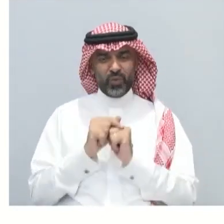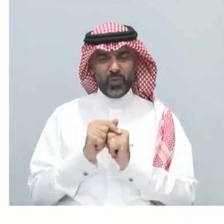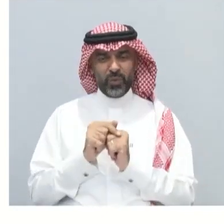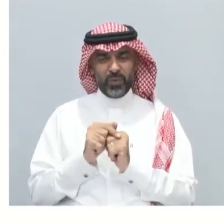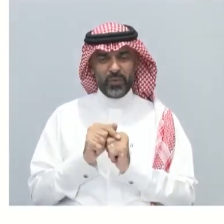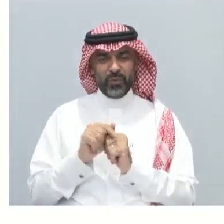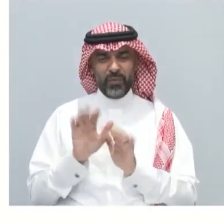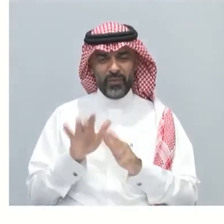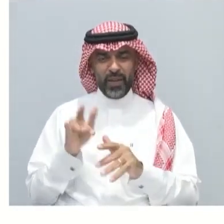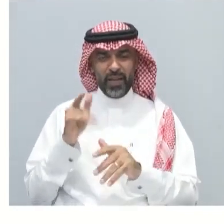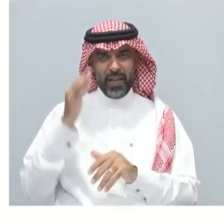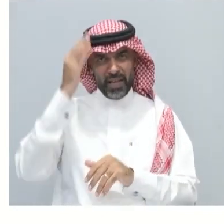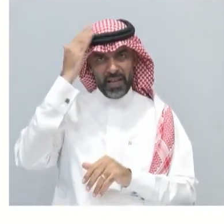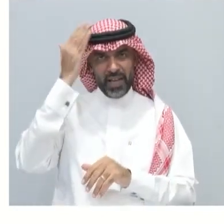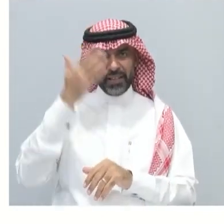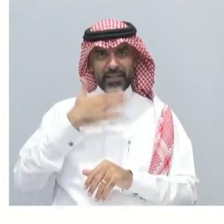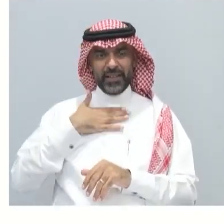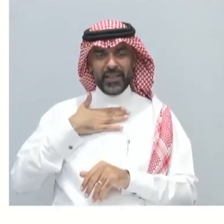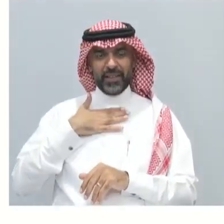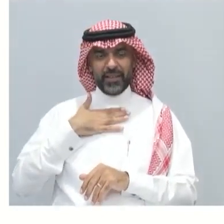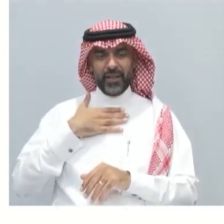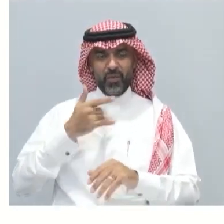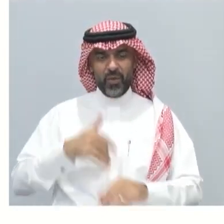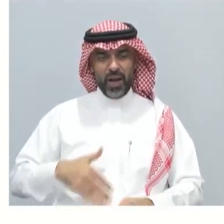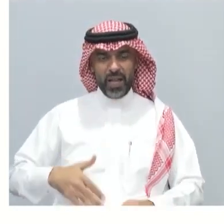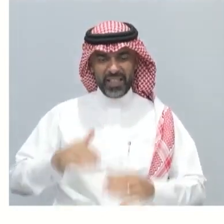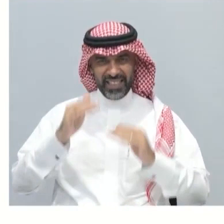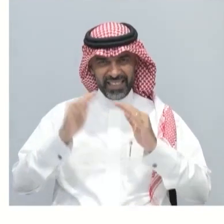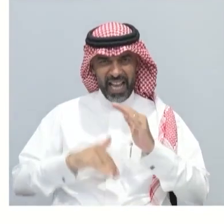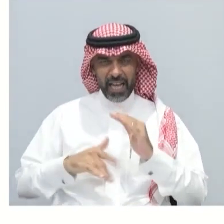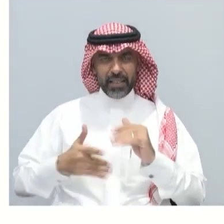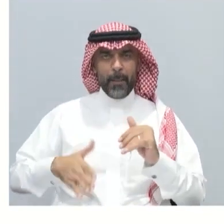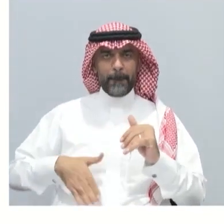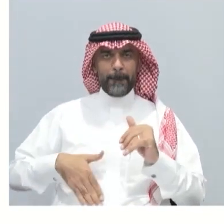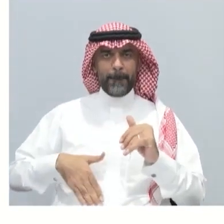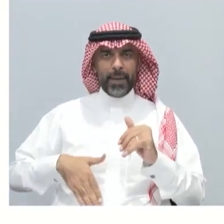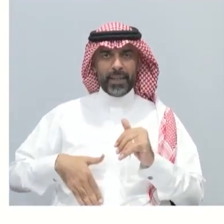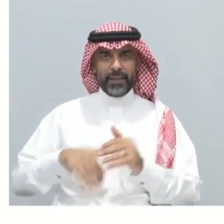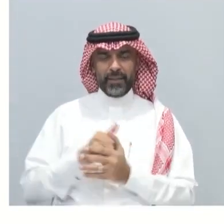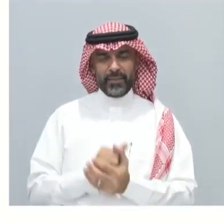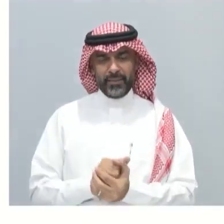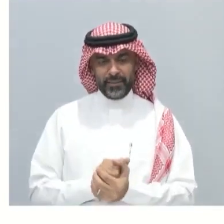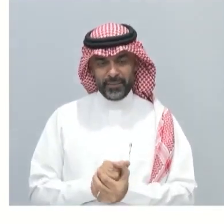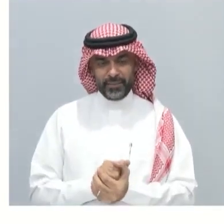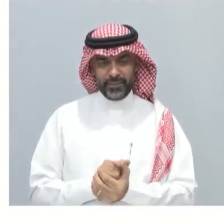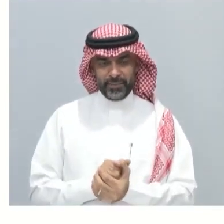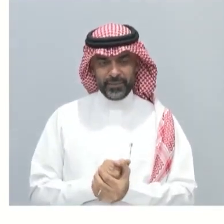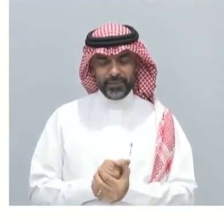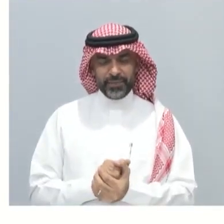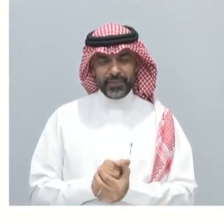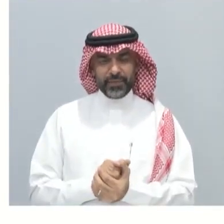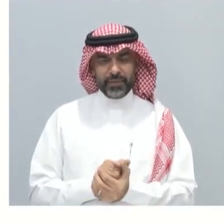صدر في مقدمه الجسم اما المنطقه الاخرى او الجزء الخلفي هي منطقه ماذا منطقه